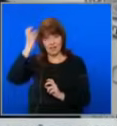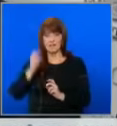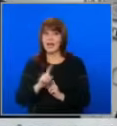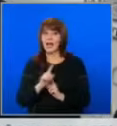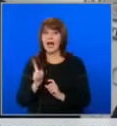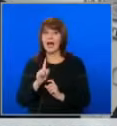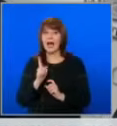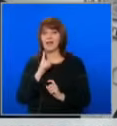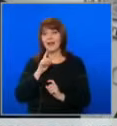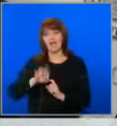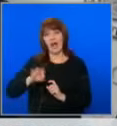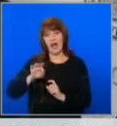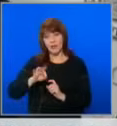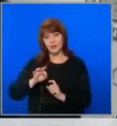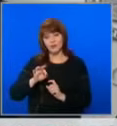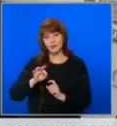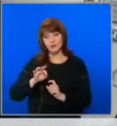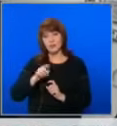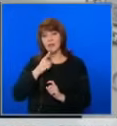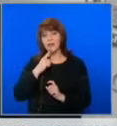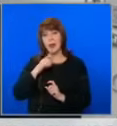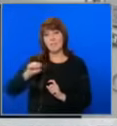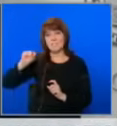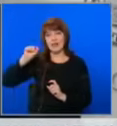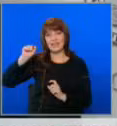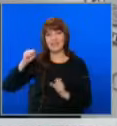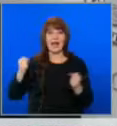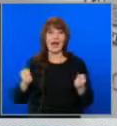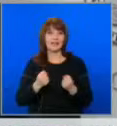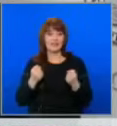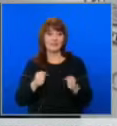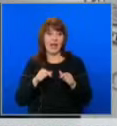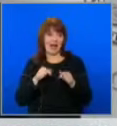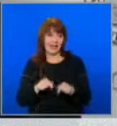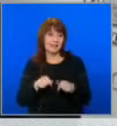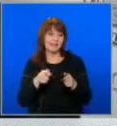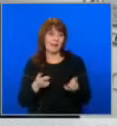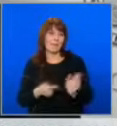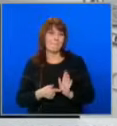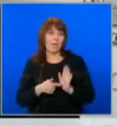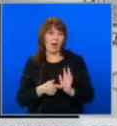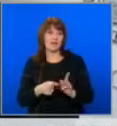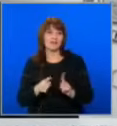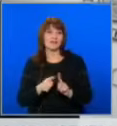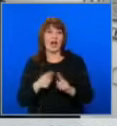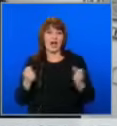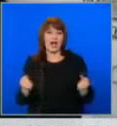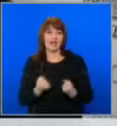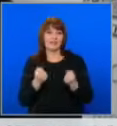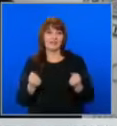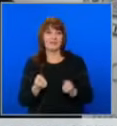не да бъде в качеството си на партиен активист а тя днес се прояви като активист на